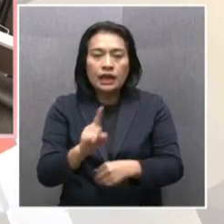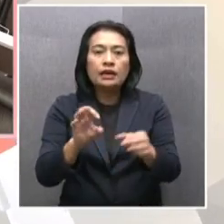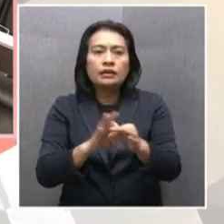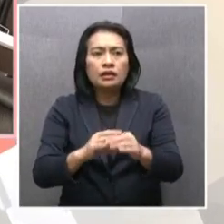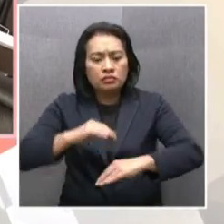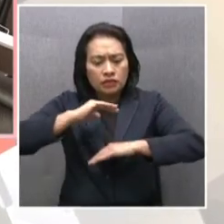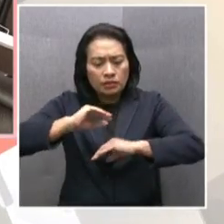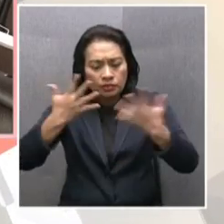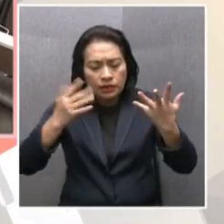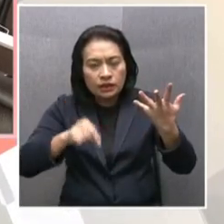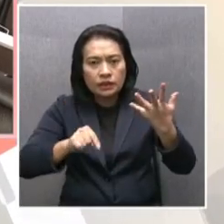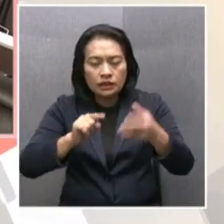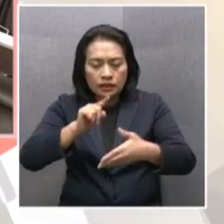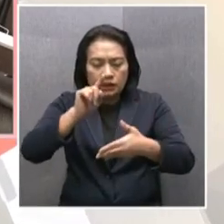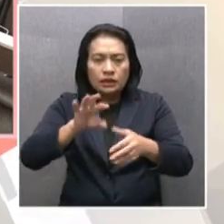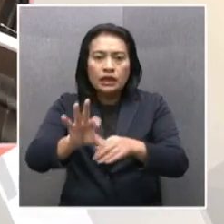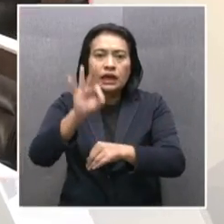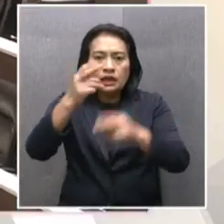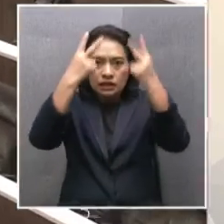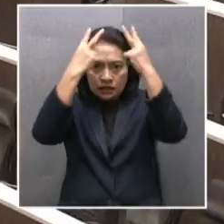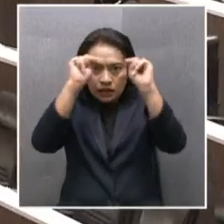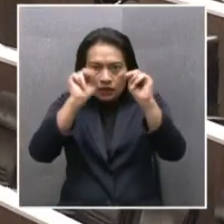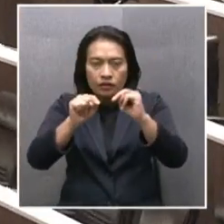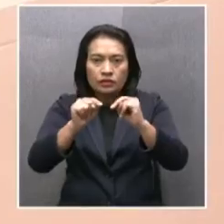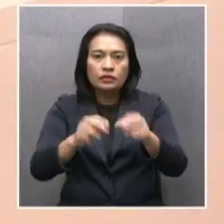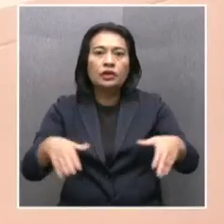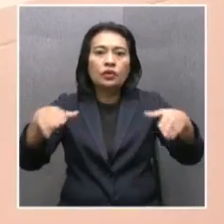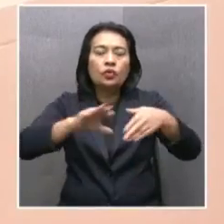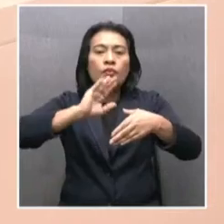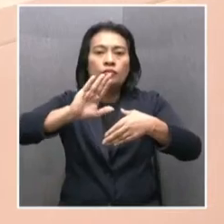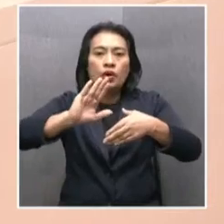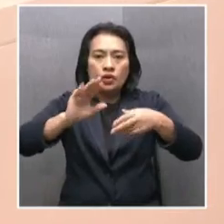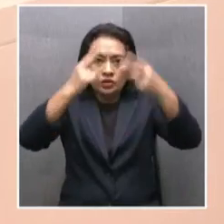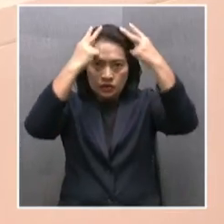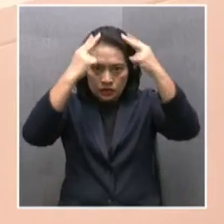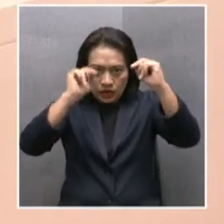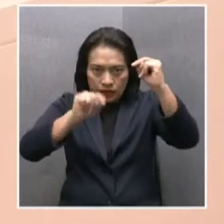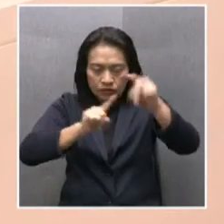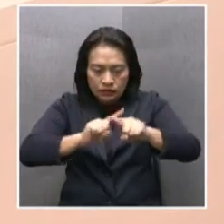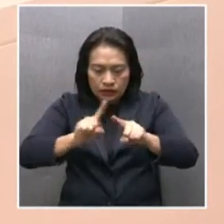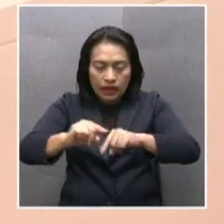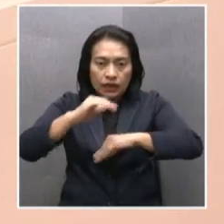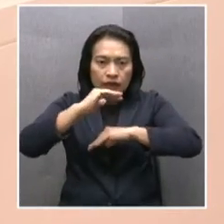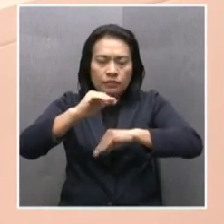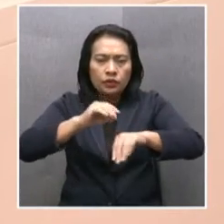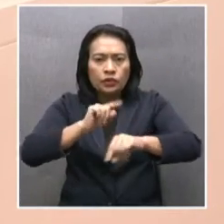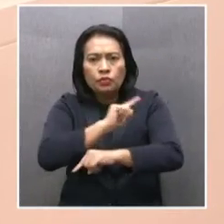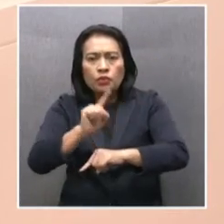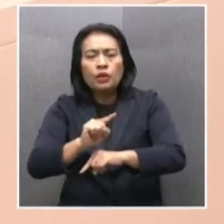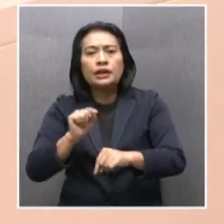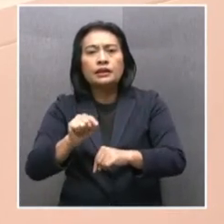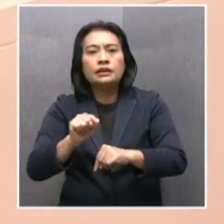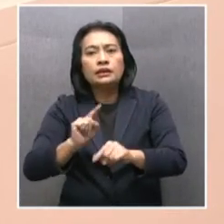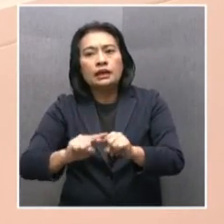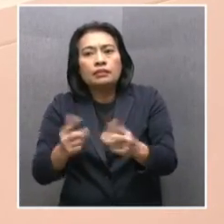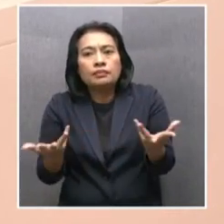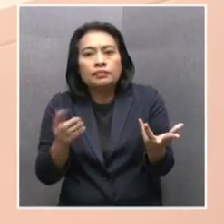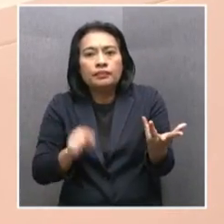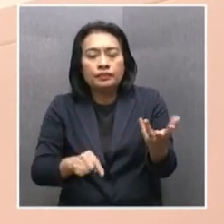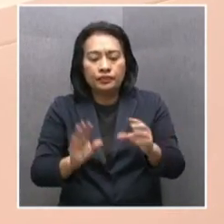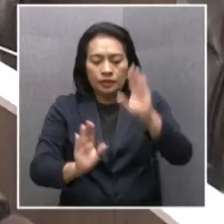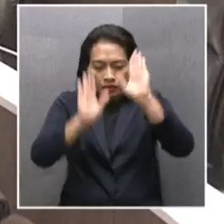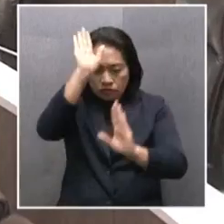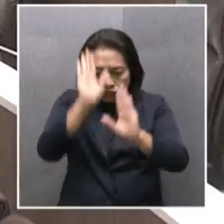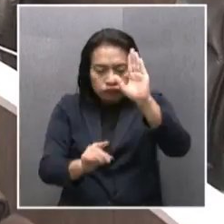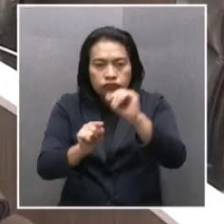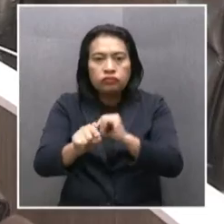ดว่าการเลือกนายกรัฐมนตรีและการตั้งคณะรัฐมนตรีจะต้องทำให้แล้วเสร็จภายในกี่วันเพราะเมื่อการโหวตเลือกครั้งแรกไม่สำเ